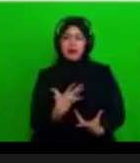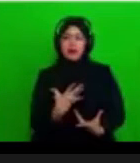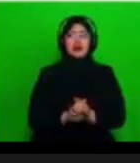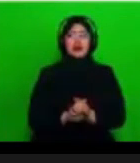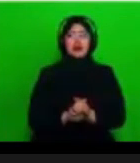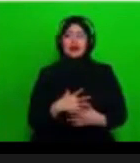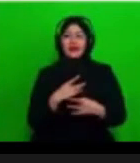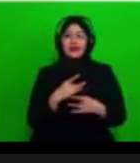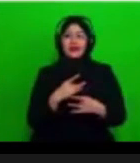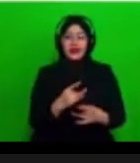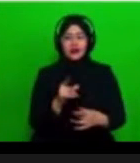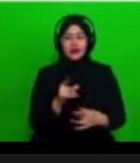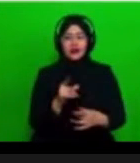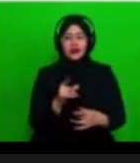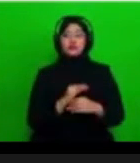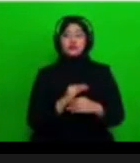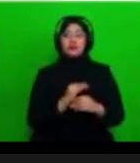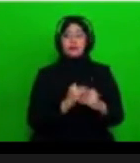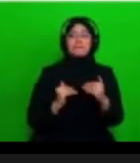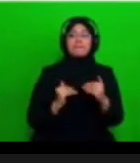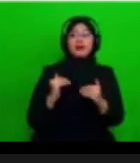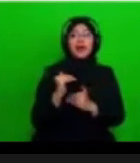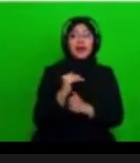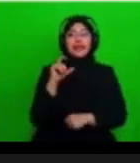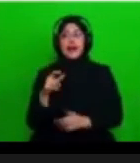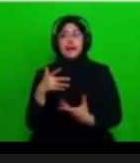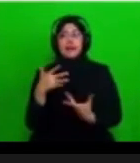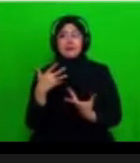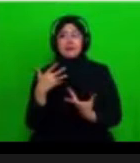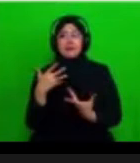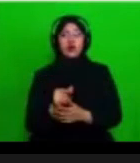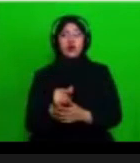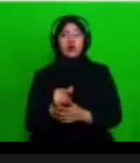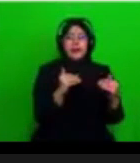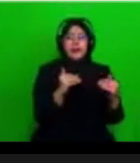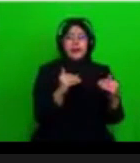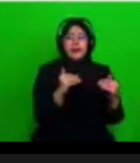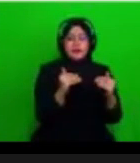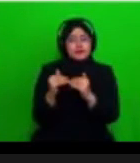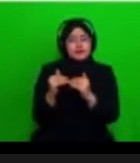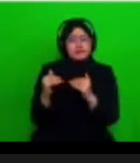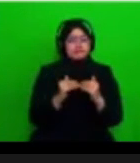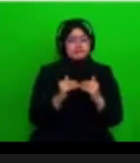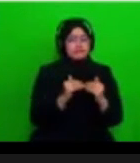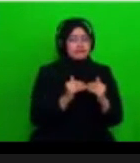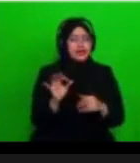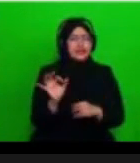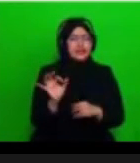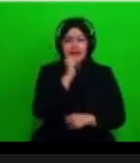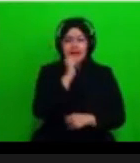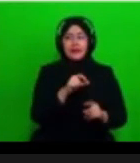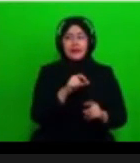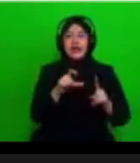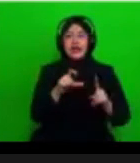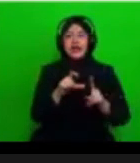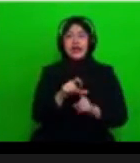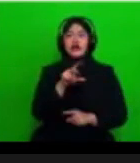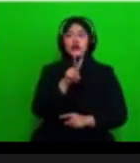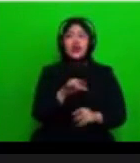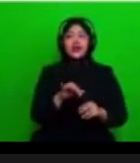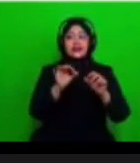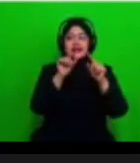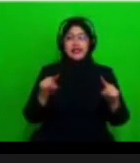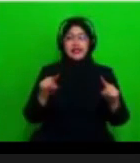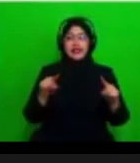tinggi, tapi meng-upgrade-nya itu juga dengan syarat link and super match. Mirip yang D2 Fast Track itu tadi, pernikahan